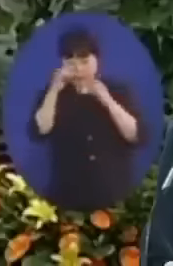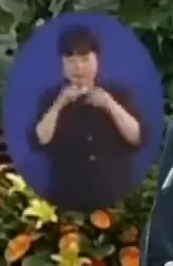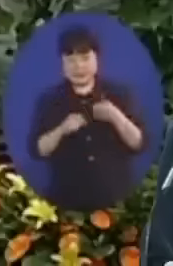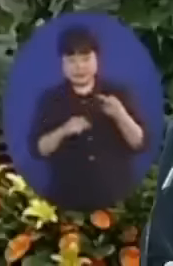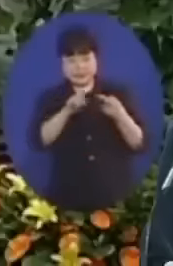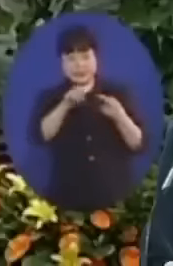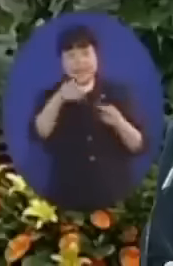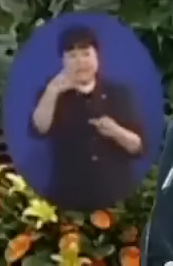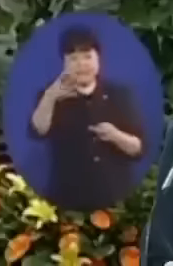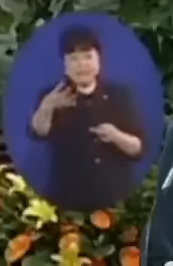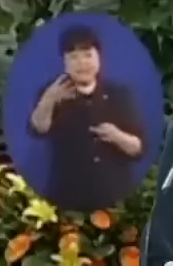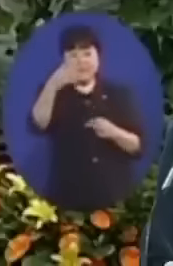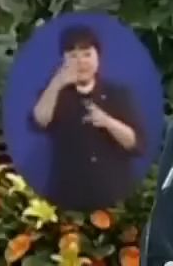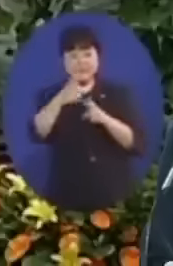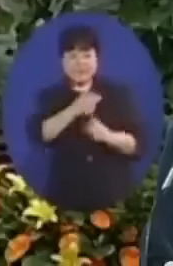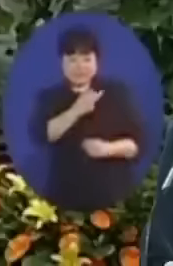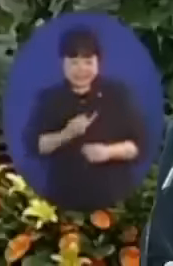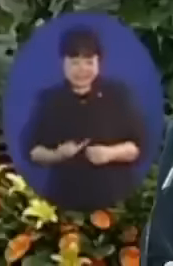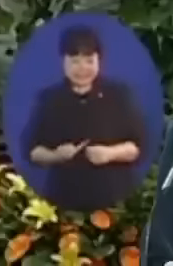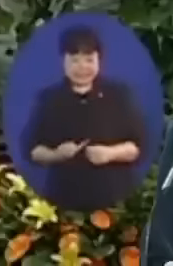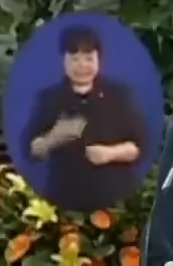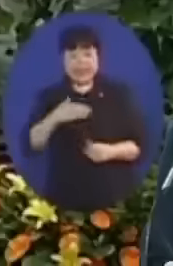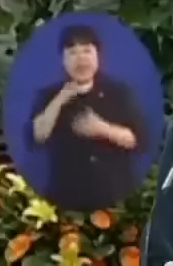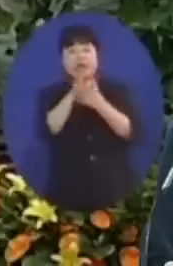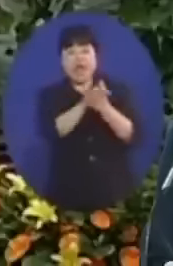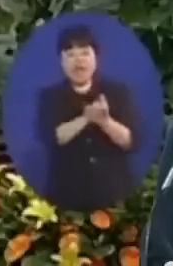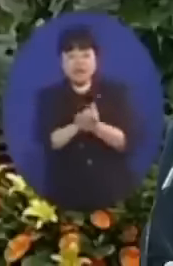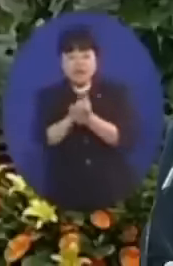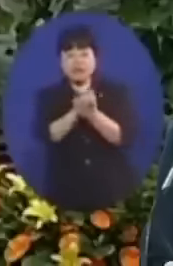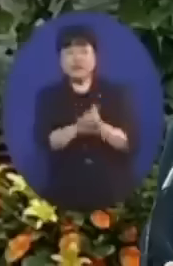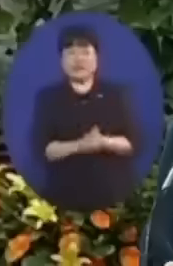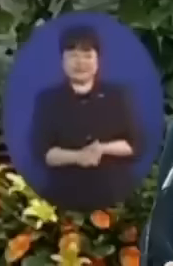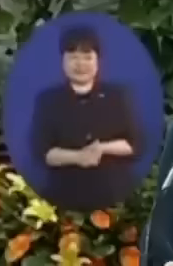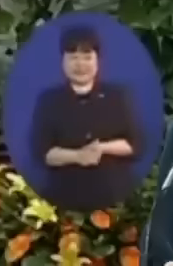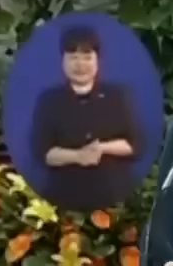4절에 제자들을 내 친구라고 부르셨습니다.